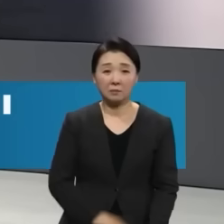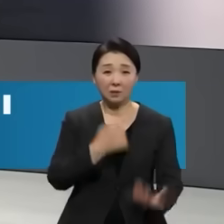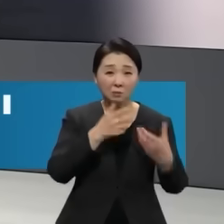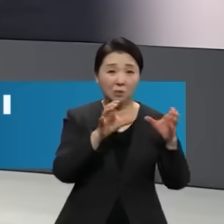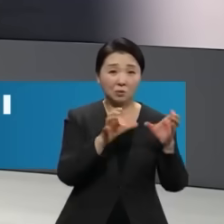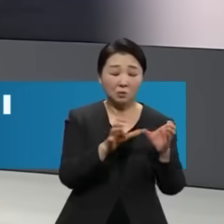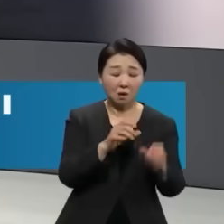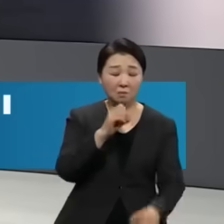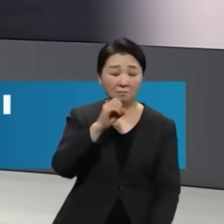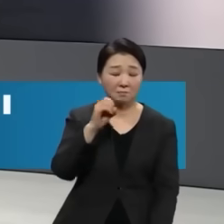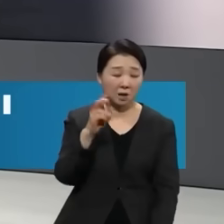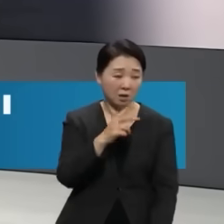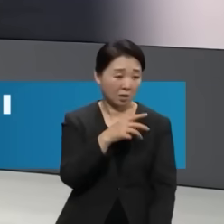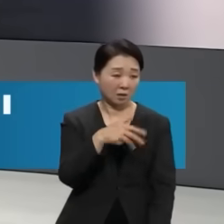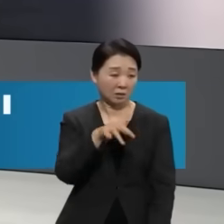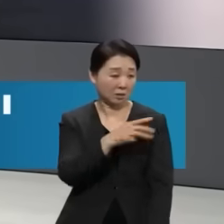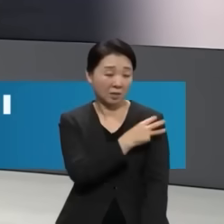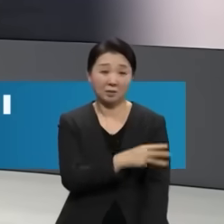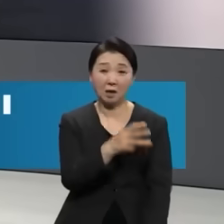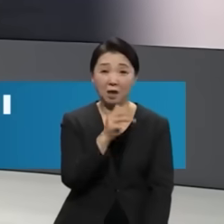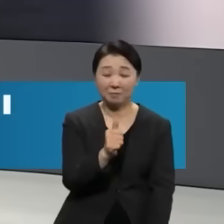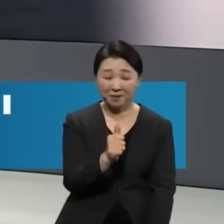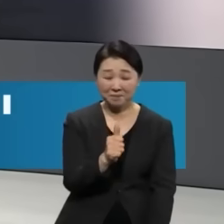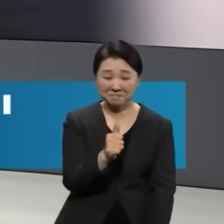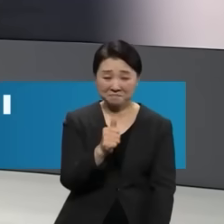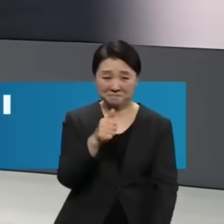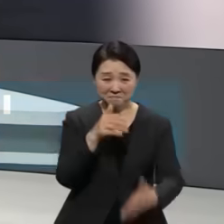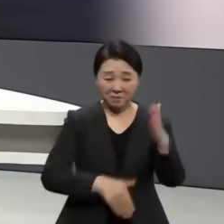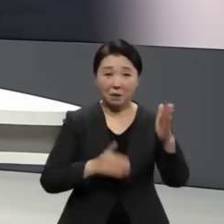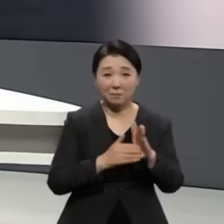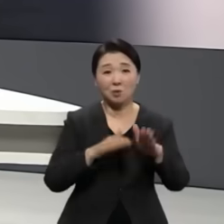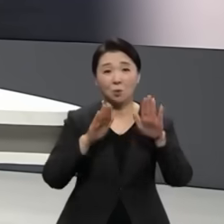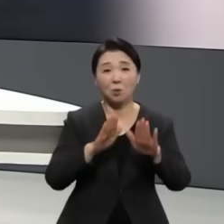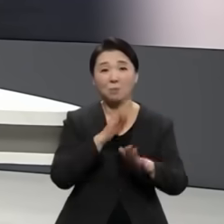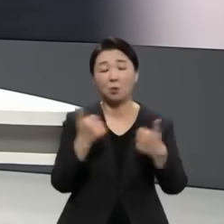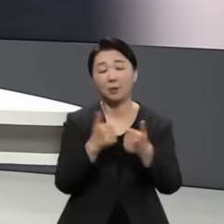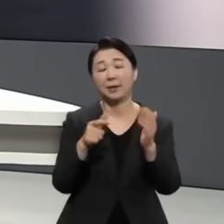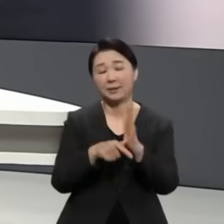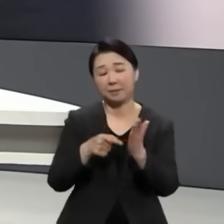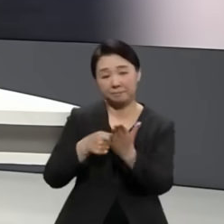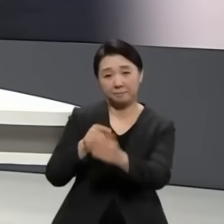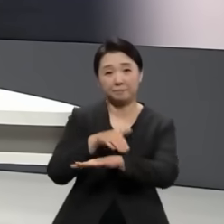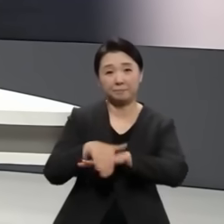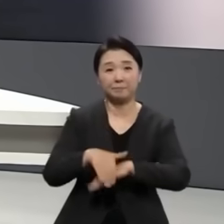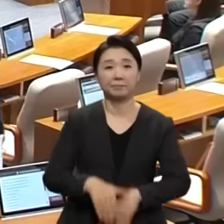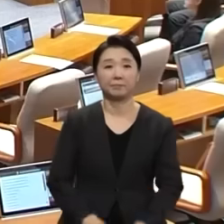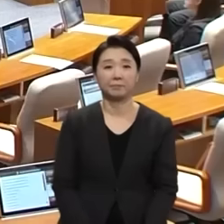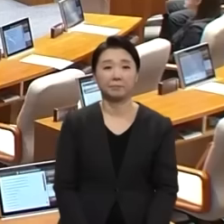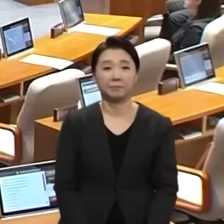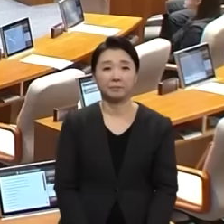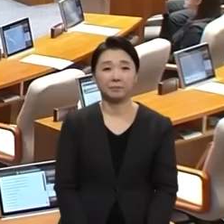민주당은 불발된 최상병 특검법을 오늘 본회의에서 처리한다는 방침입니다. 이재승 기자입니다.